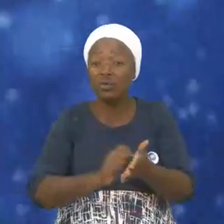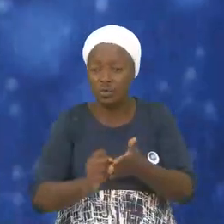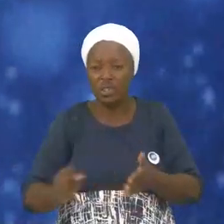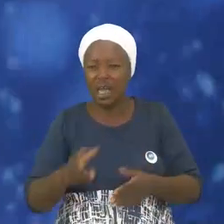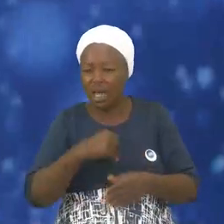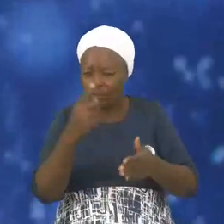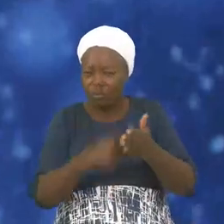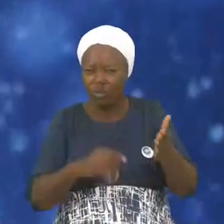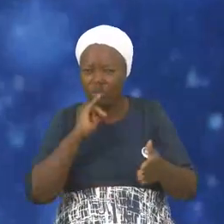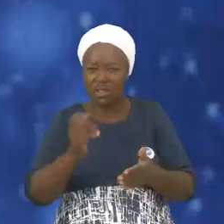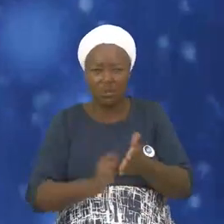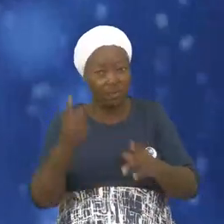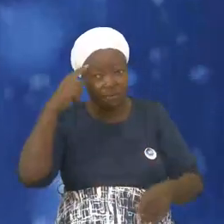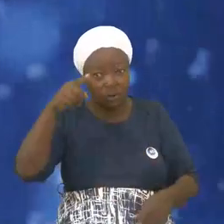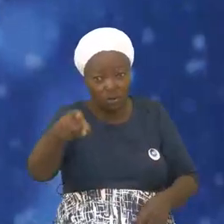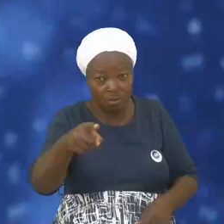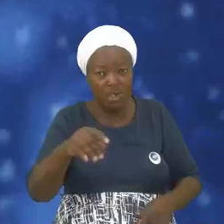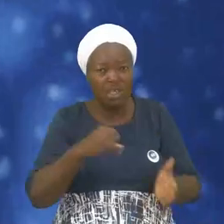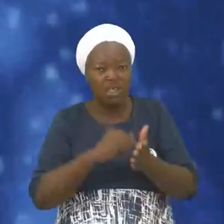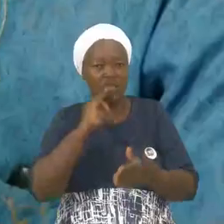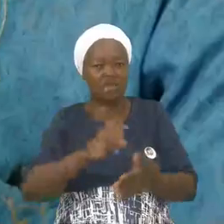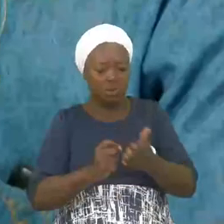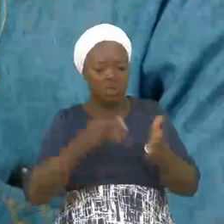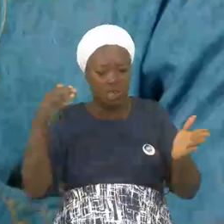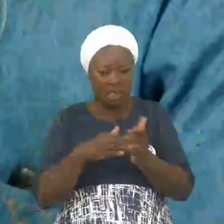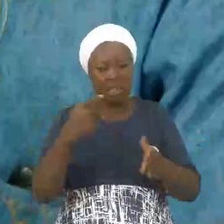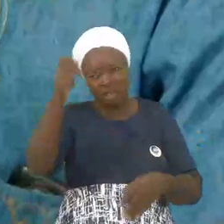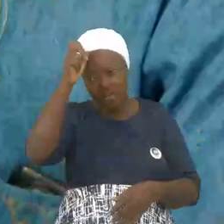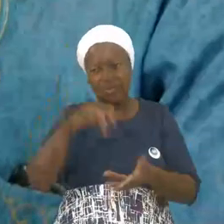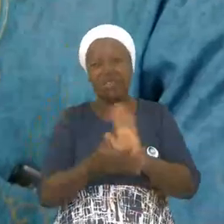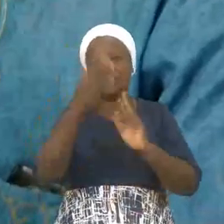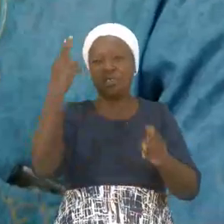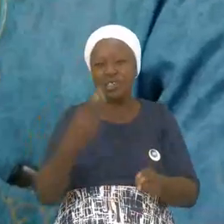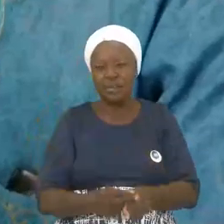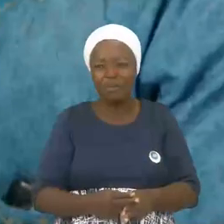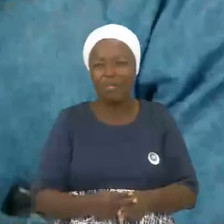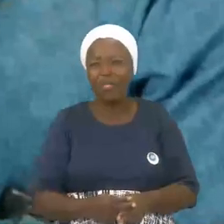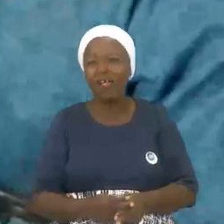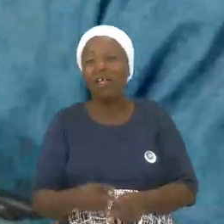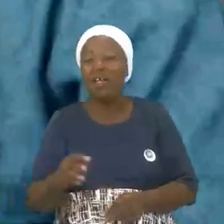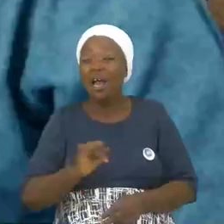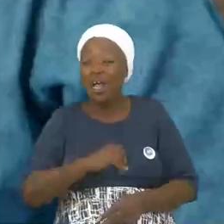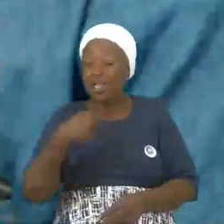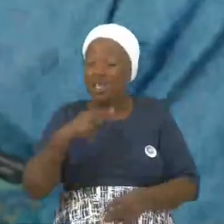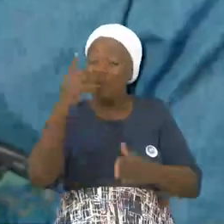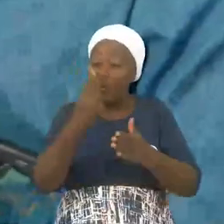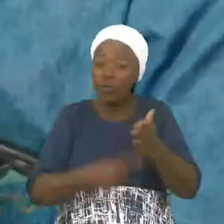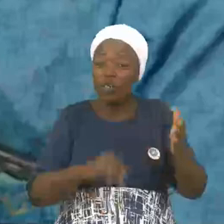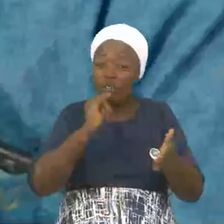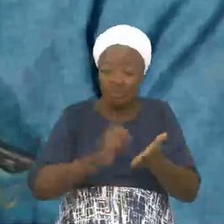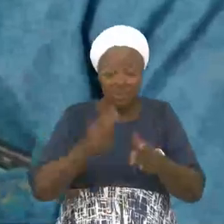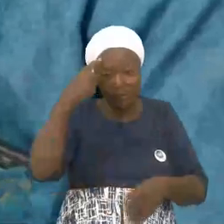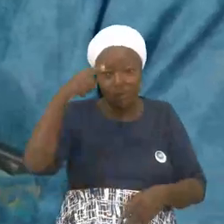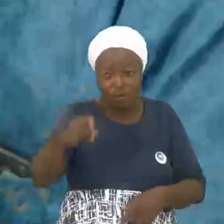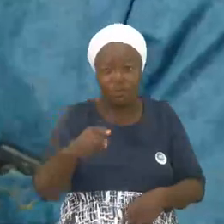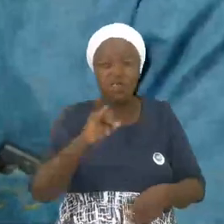dit, il est écrit, et ce qui est écrit pour toi, c'est écrit contre le diable.